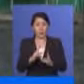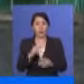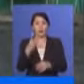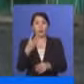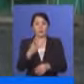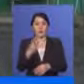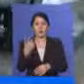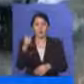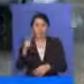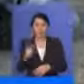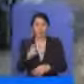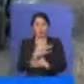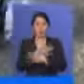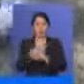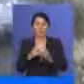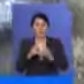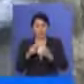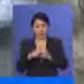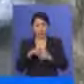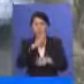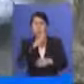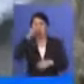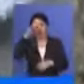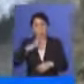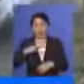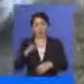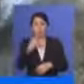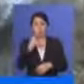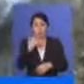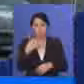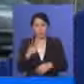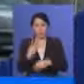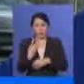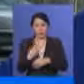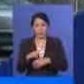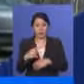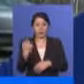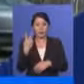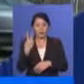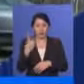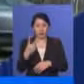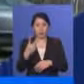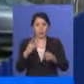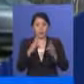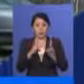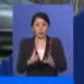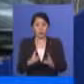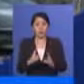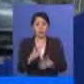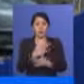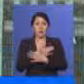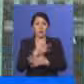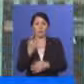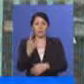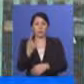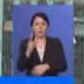31-дей адамның өмірін қиып, 13 солтүстік қазақстандықтың денсаулығына зиян келдірді. Өткен аптада 2-1-дей қайғылы оқиға болды. Өртте бір әйел